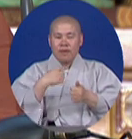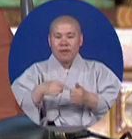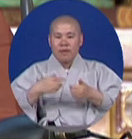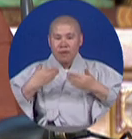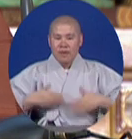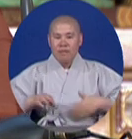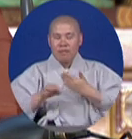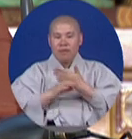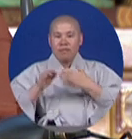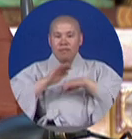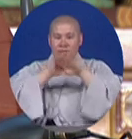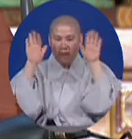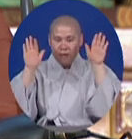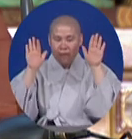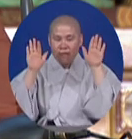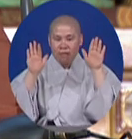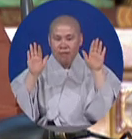이렇게 쉬워요.